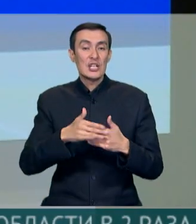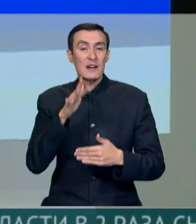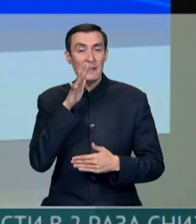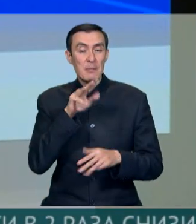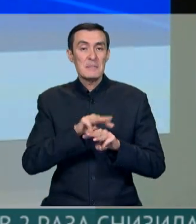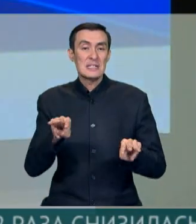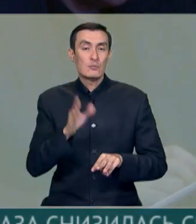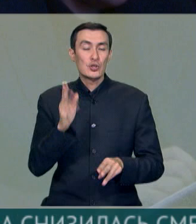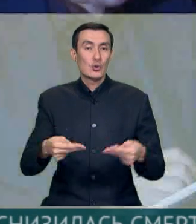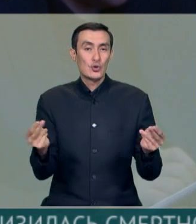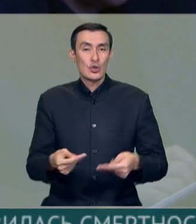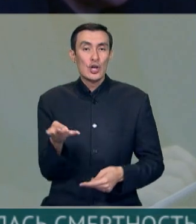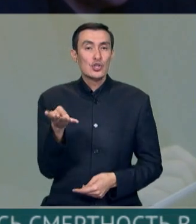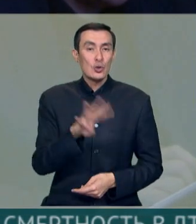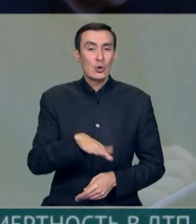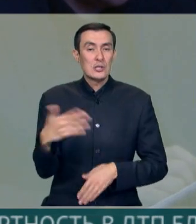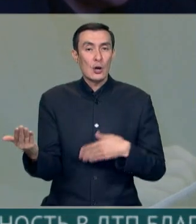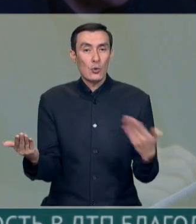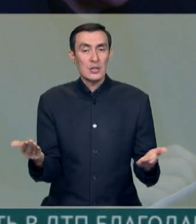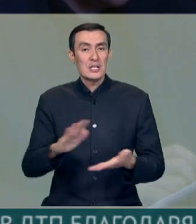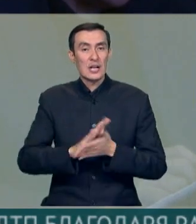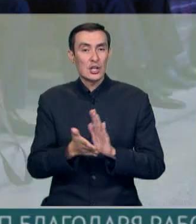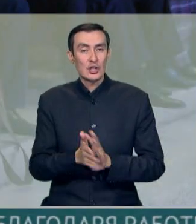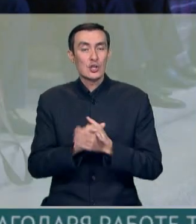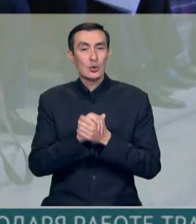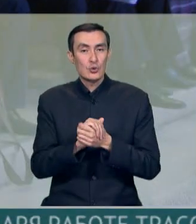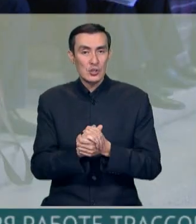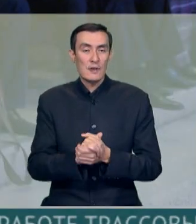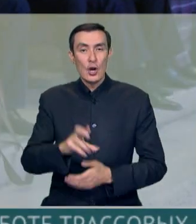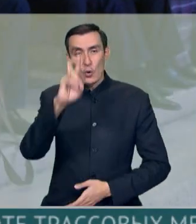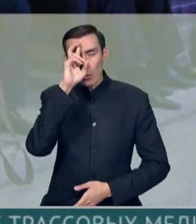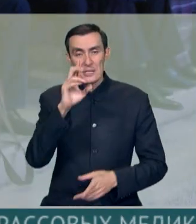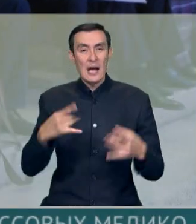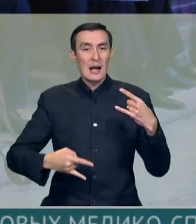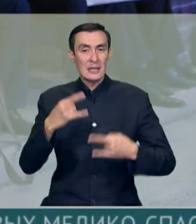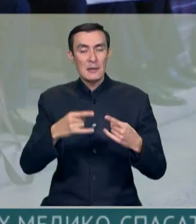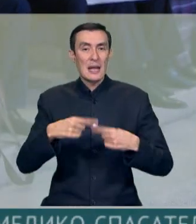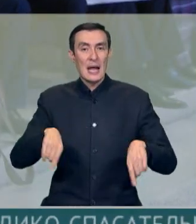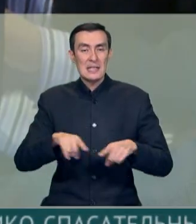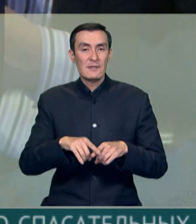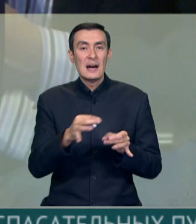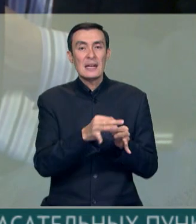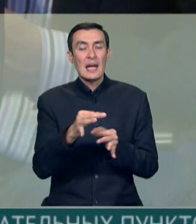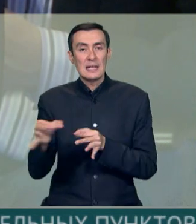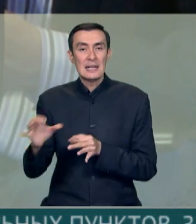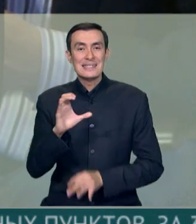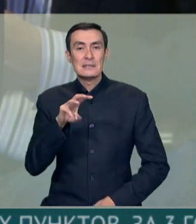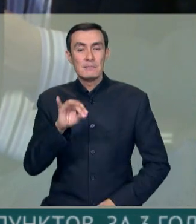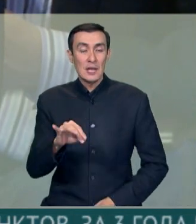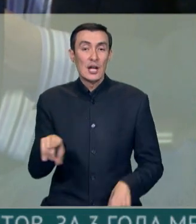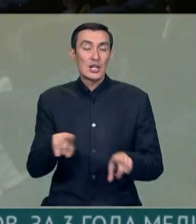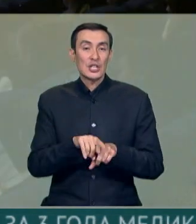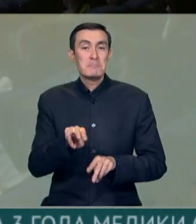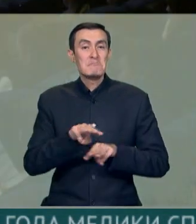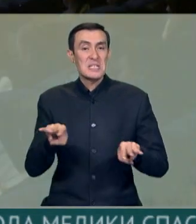будет заключено четырехстороннее соглашение о сотрудничестве с госканалами и альянсом региональных СМИ. Кроме того, министр